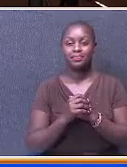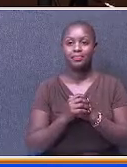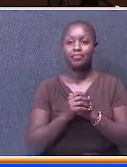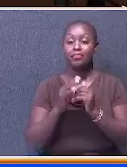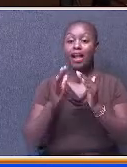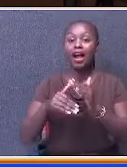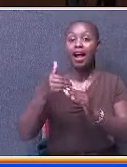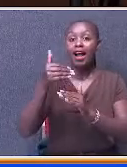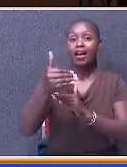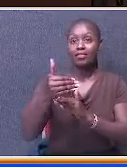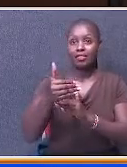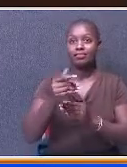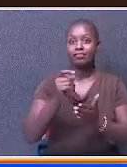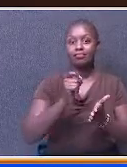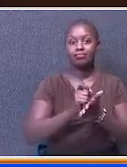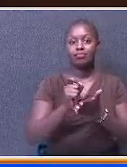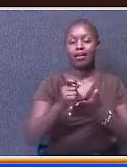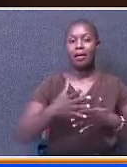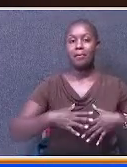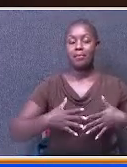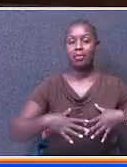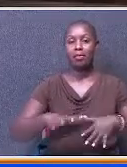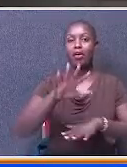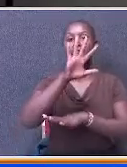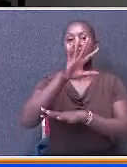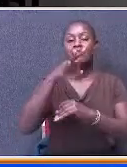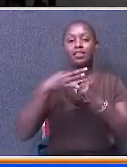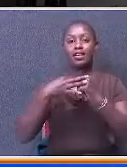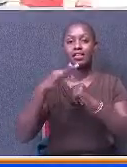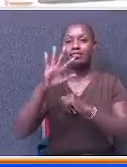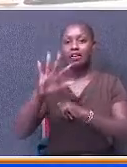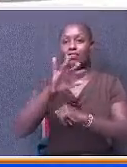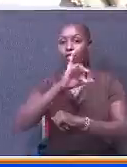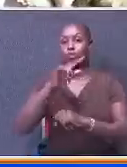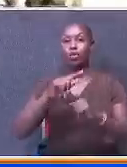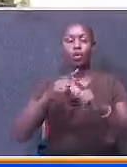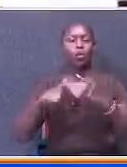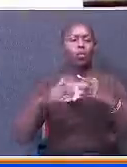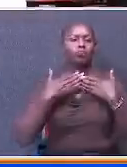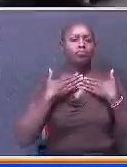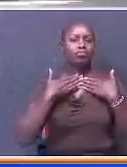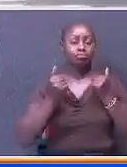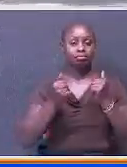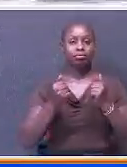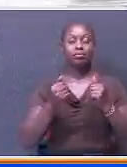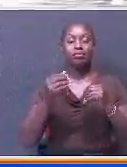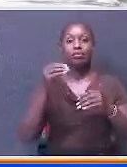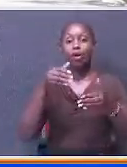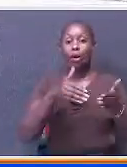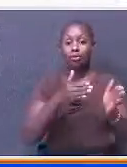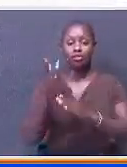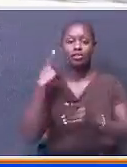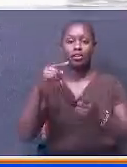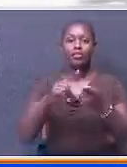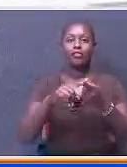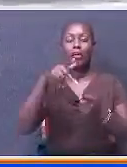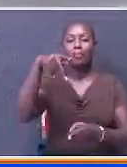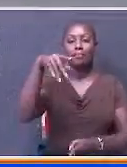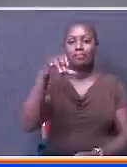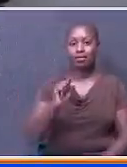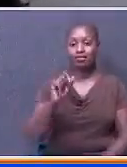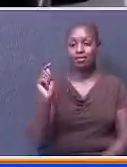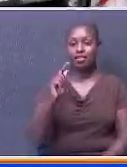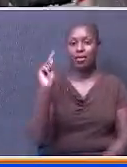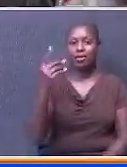Baada ya shughuli ya kuwasaili watu 585 waliokuwa wamemezea mate nafasi za makatibu katika serikali ya Kenya Kwanza